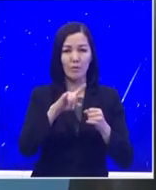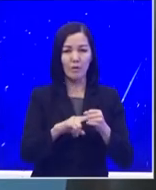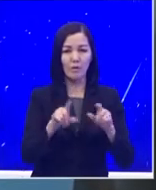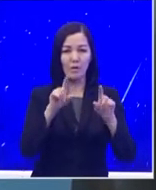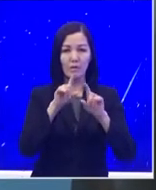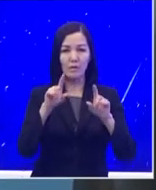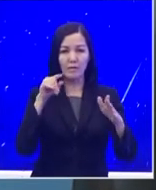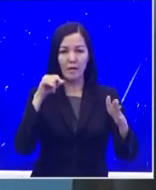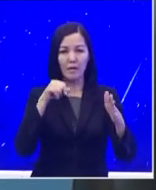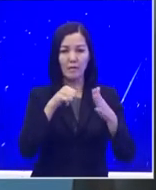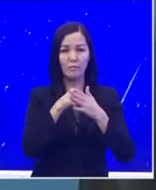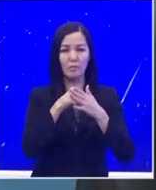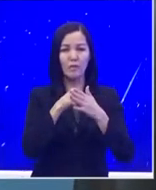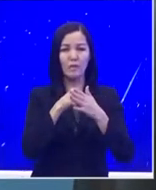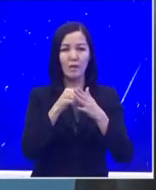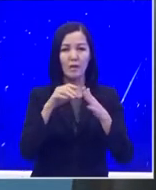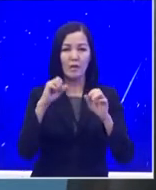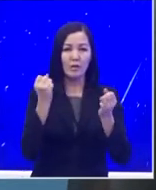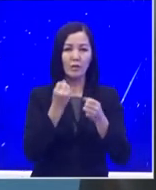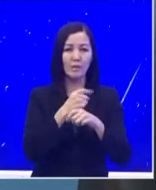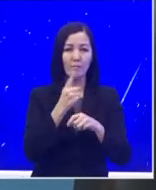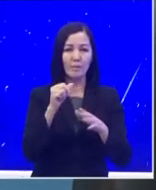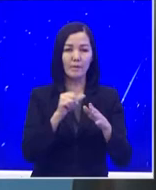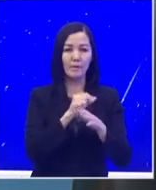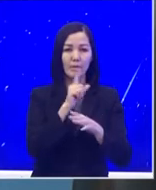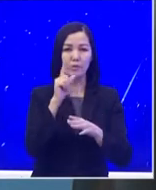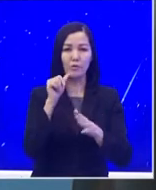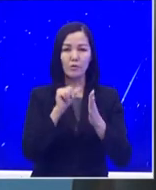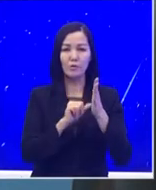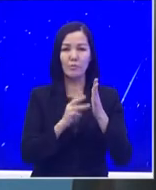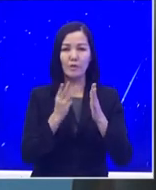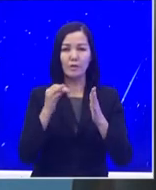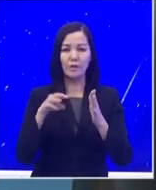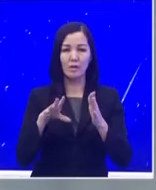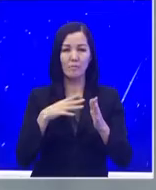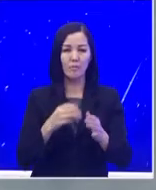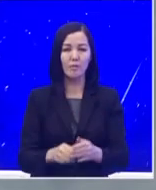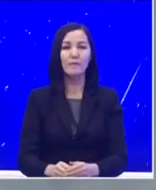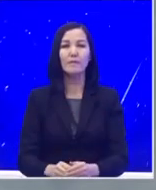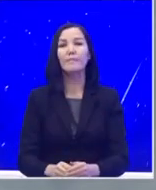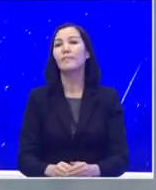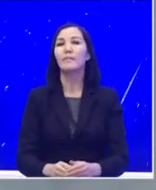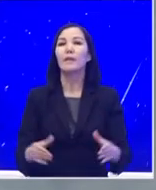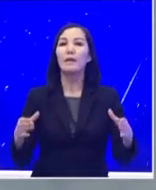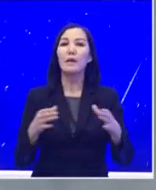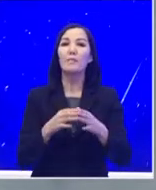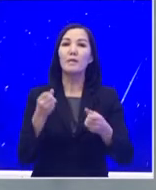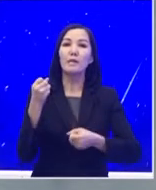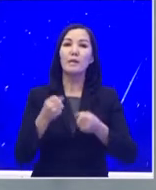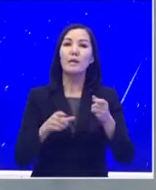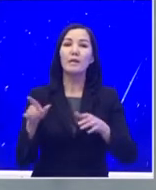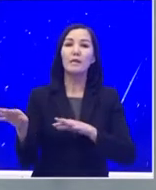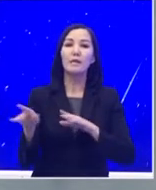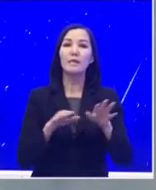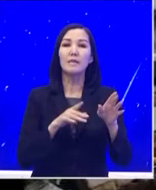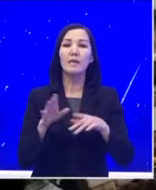соғылады. Ол кезде әуе кемесінің жылдамдығы сағатына 126 шақырым болған. Комитет экипаж мүшелерінің іс-әрекеті